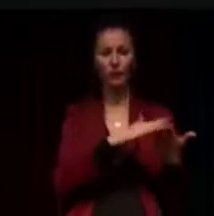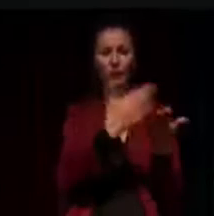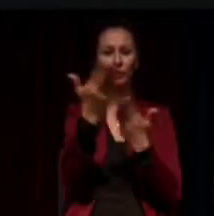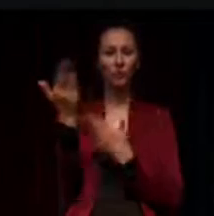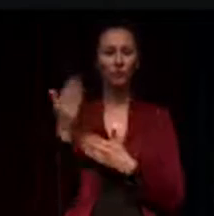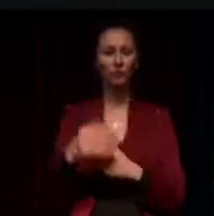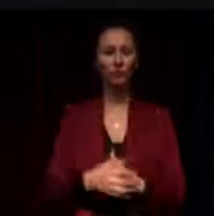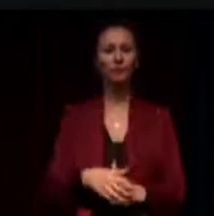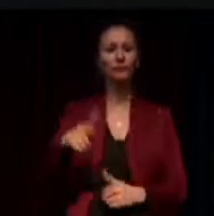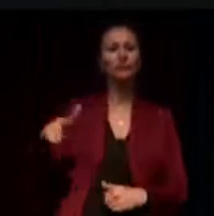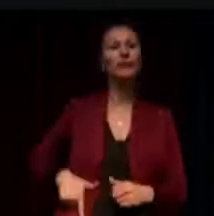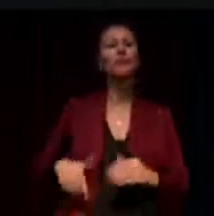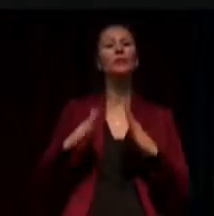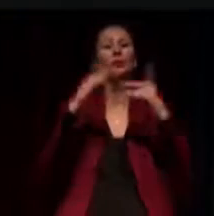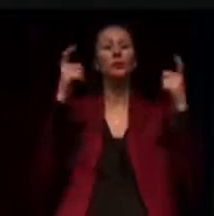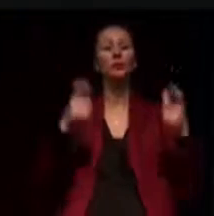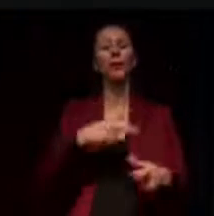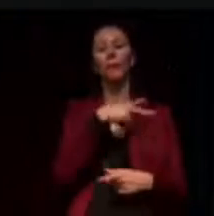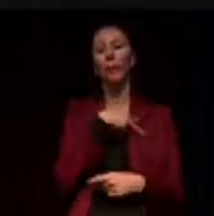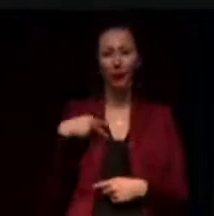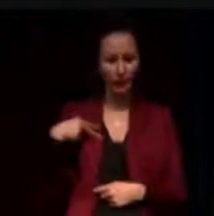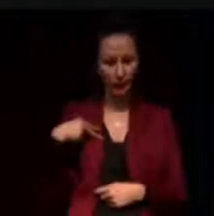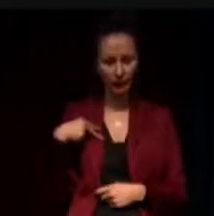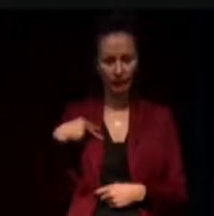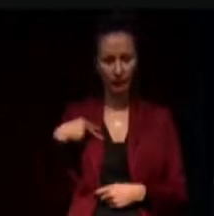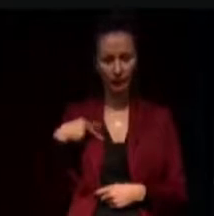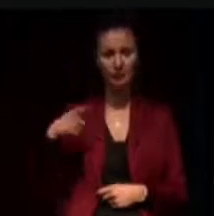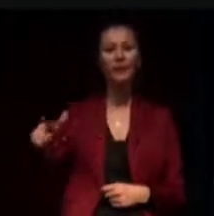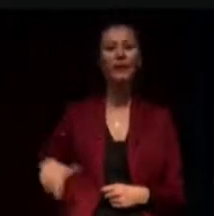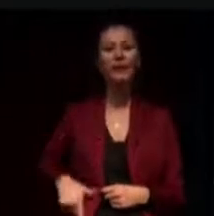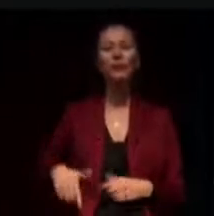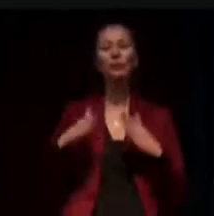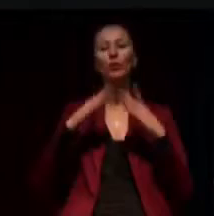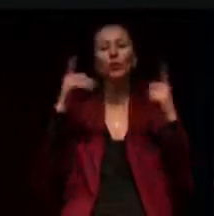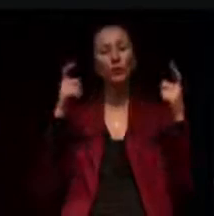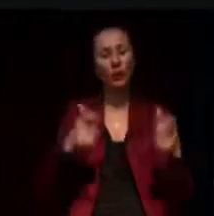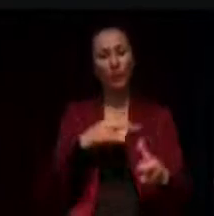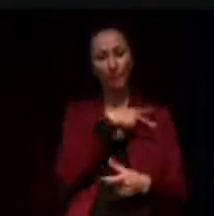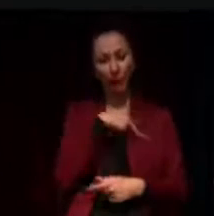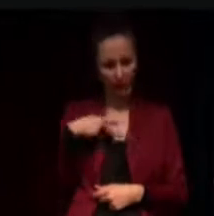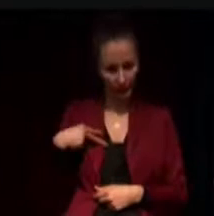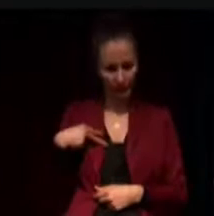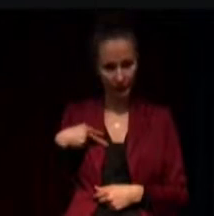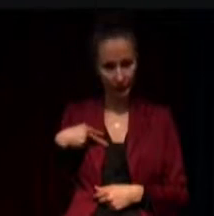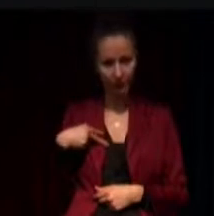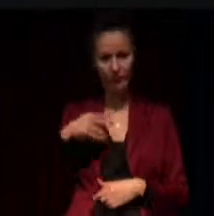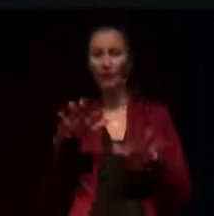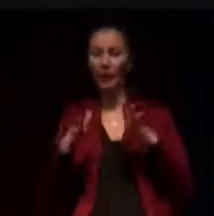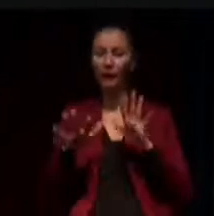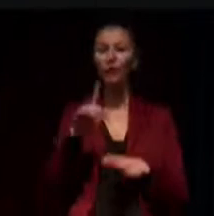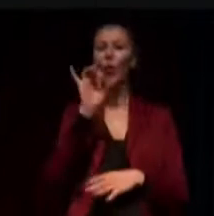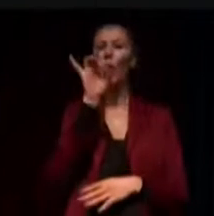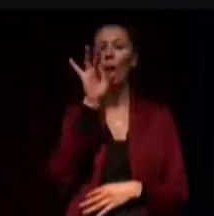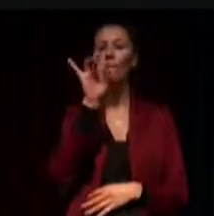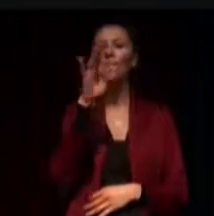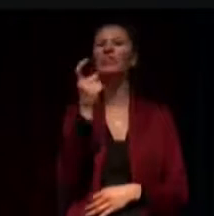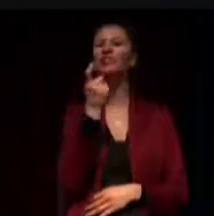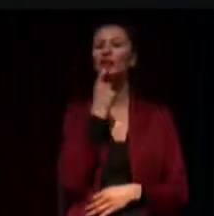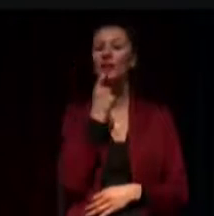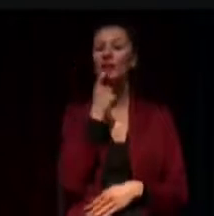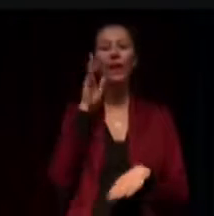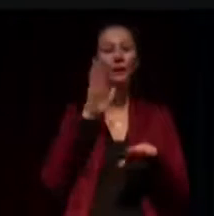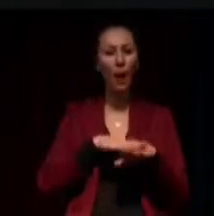arkadaşlar? Bu İzmir Büyükşehir Belediyesi'nin, İzmir Büyükşehir Belediyesi'nin yaklaşık 15